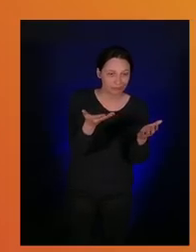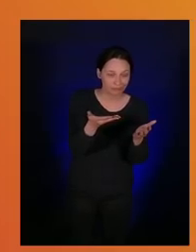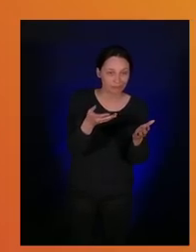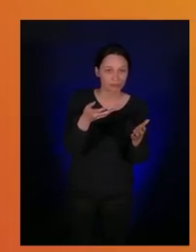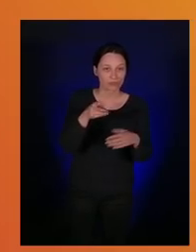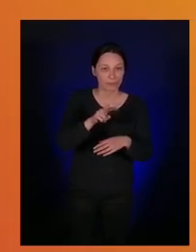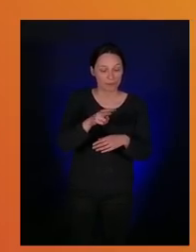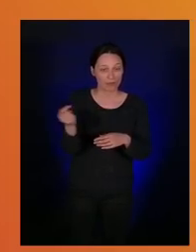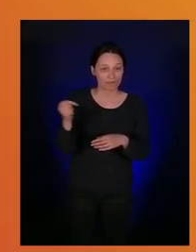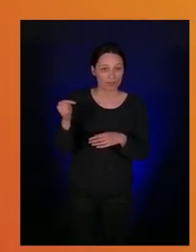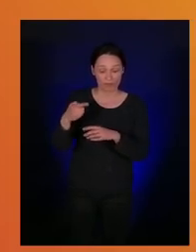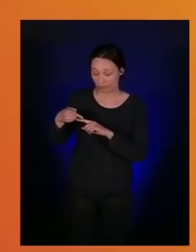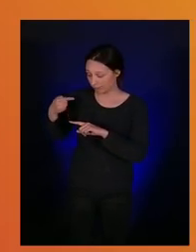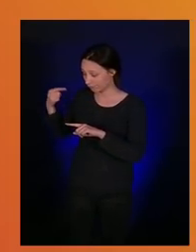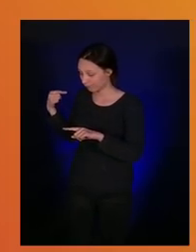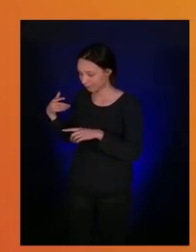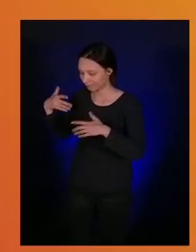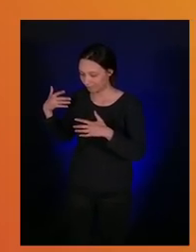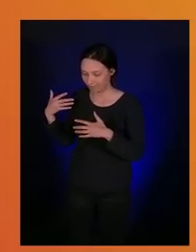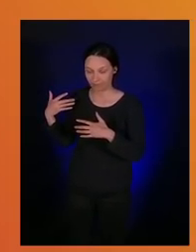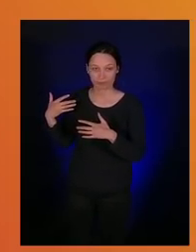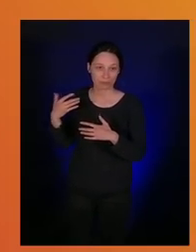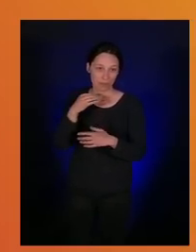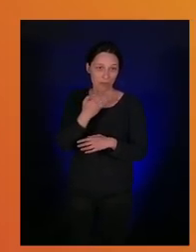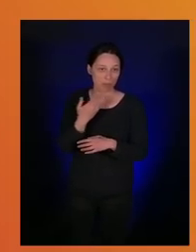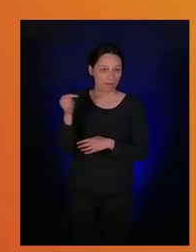consécutifs, on ne peut prétendre à être présent ici.